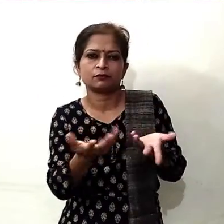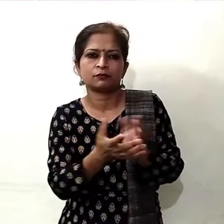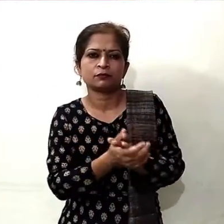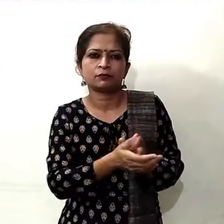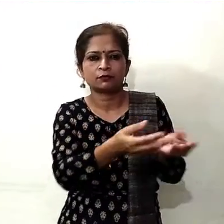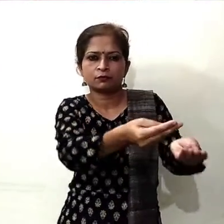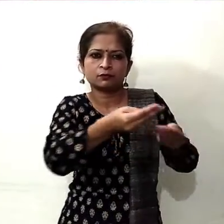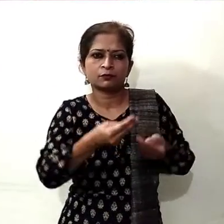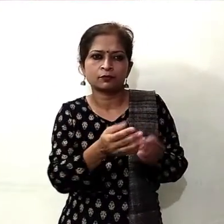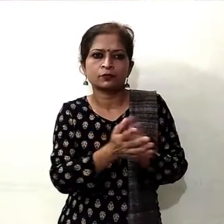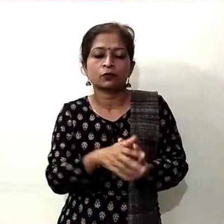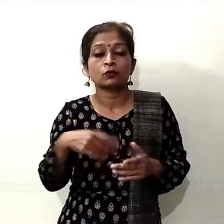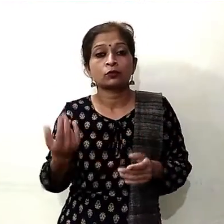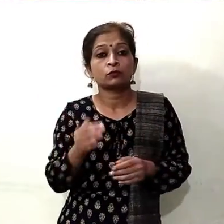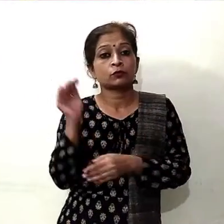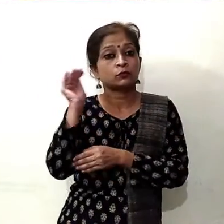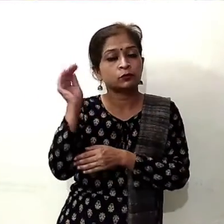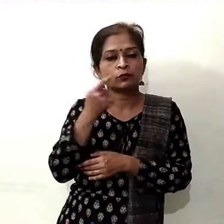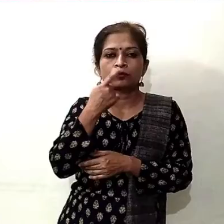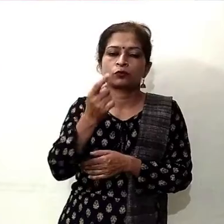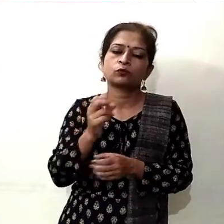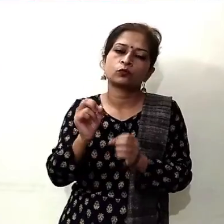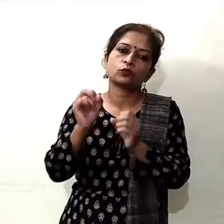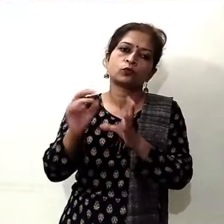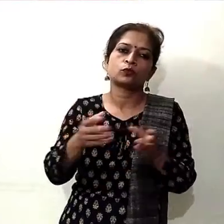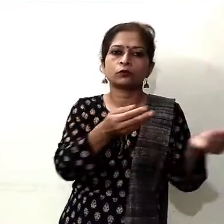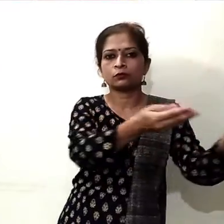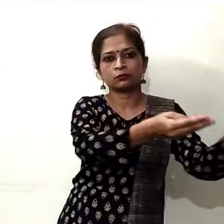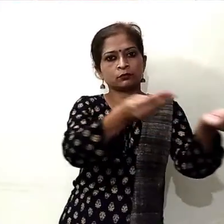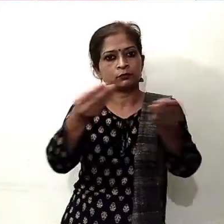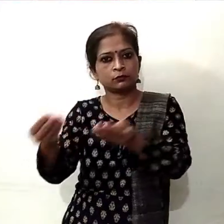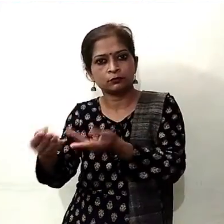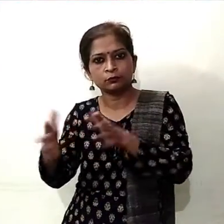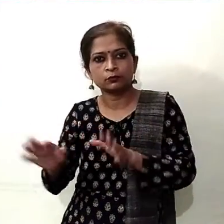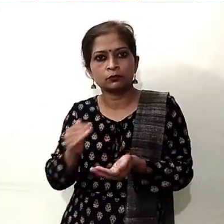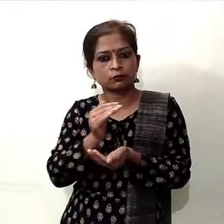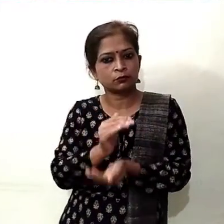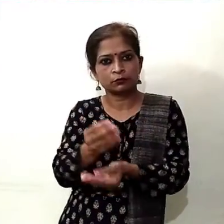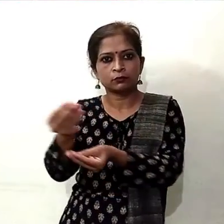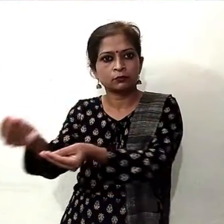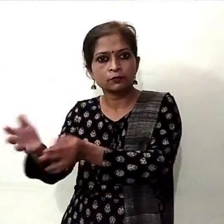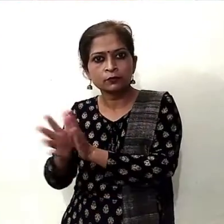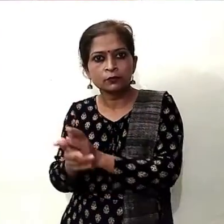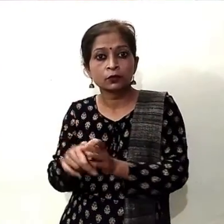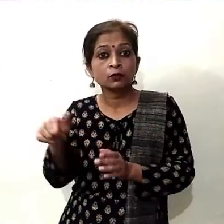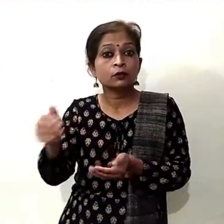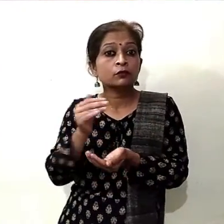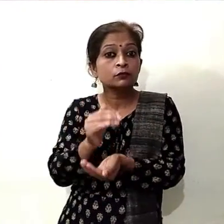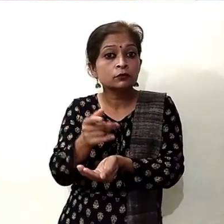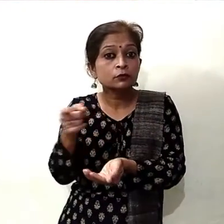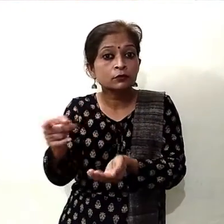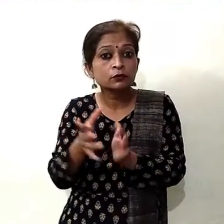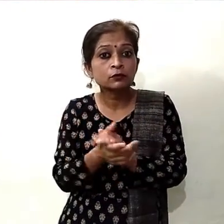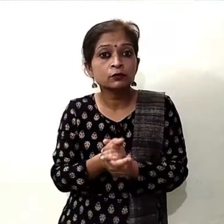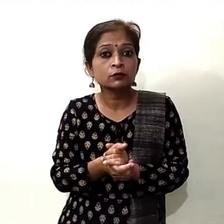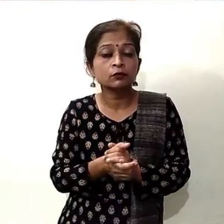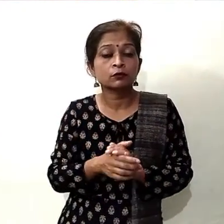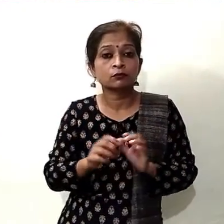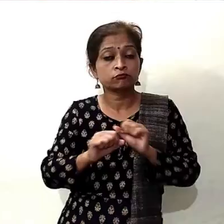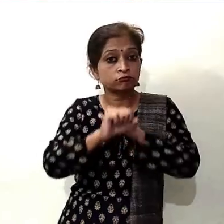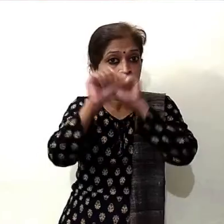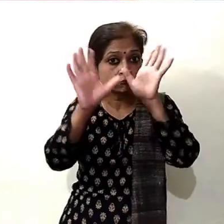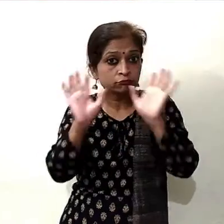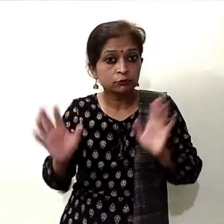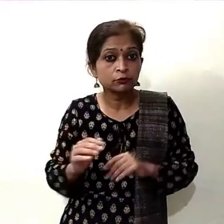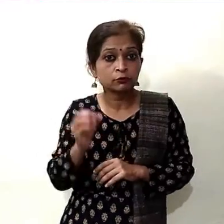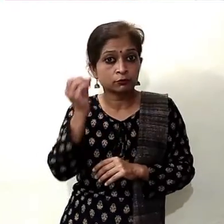तो शिव जी ने बोला तथास्तु, बालक को ले गया। अब देखिए, जो बालक इतना दीप्तिमान